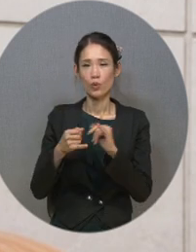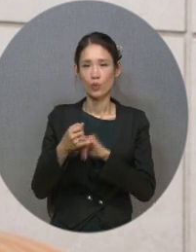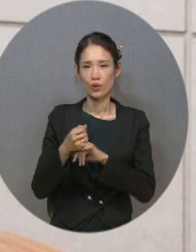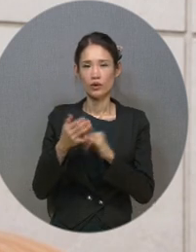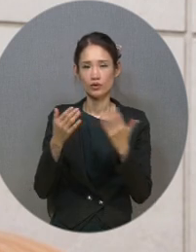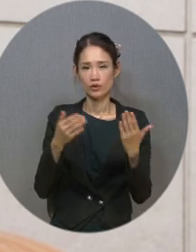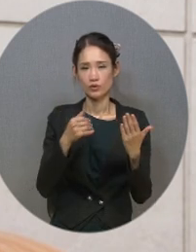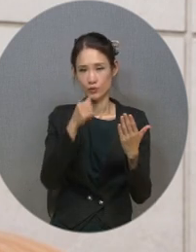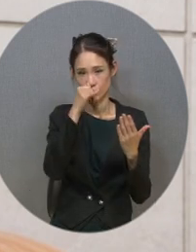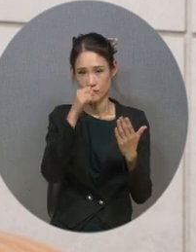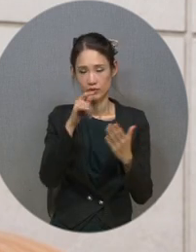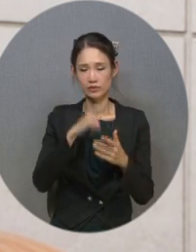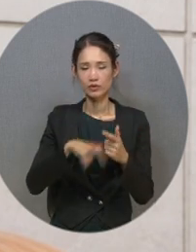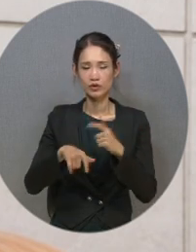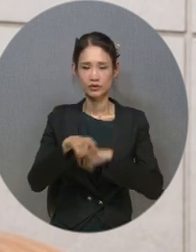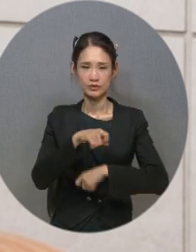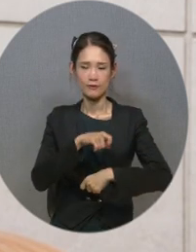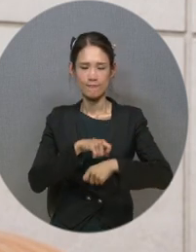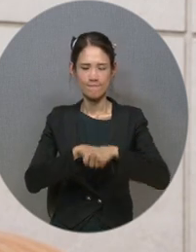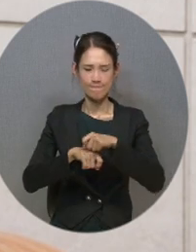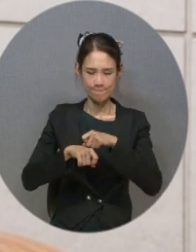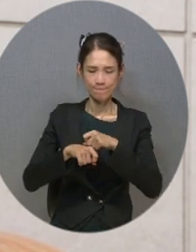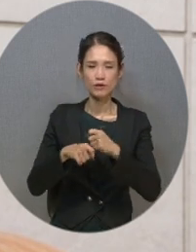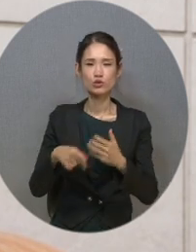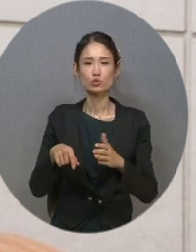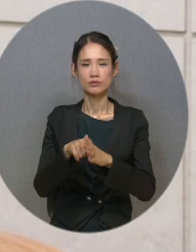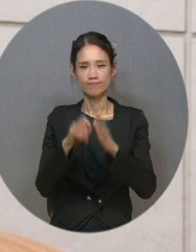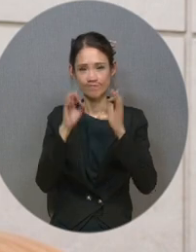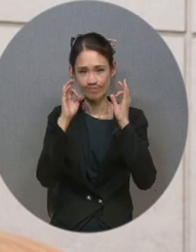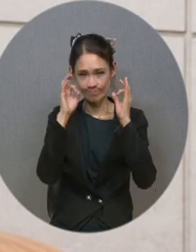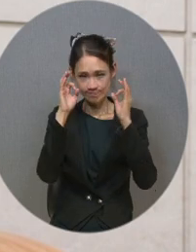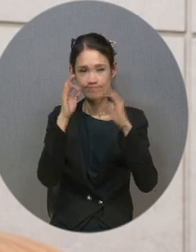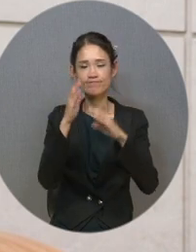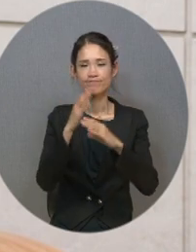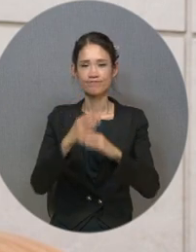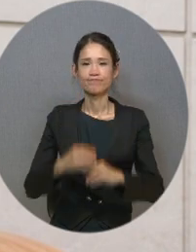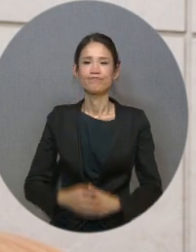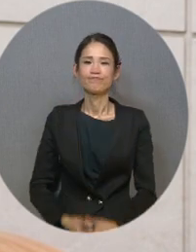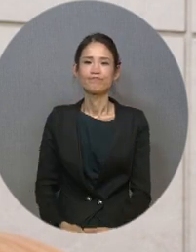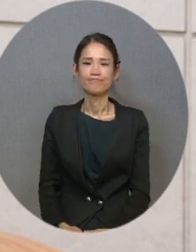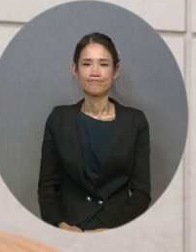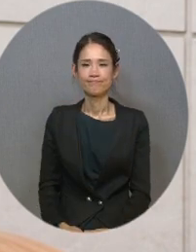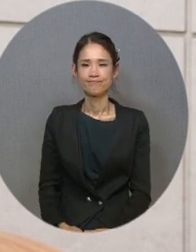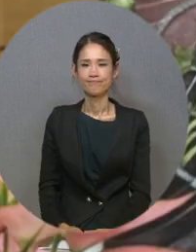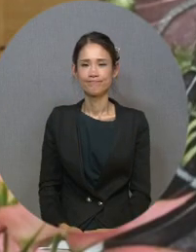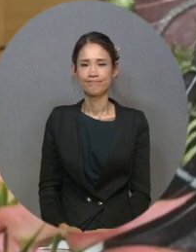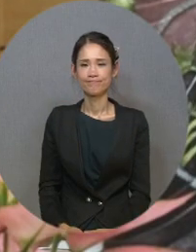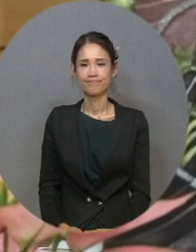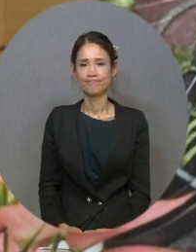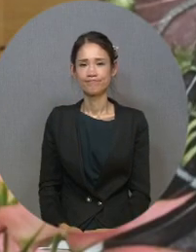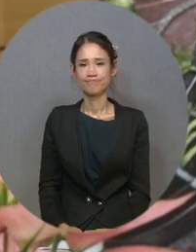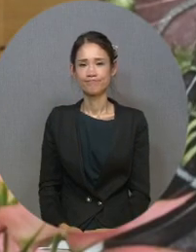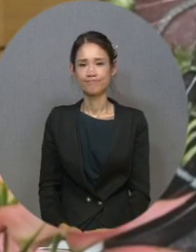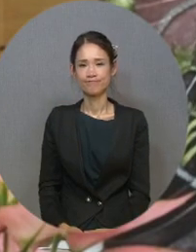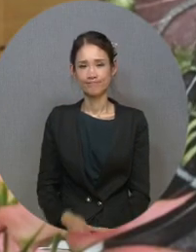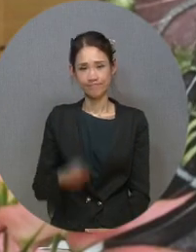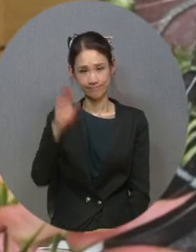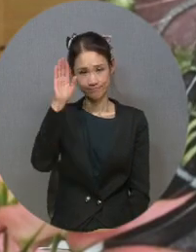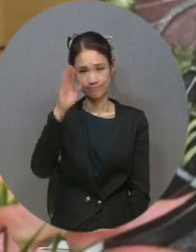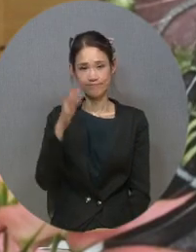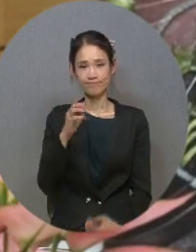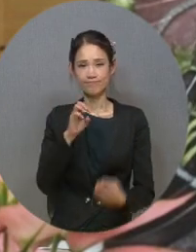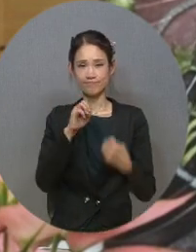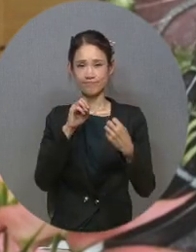이 공약도 내세웠고 적극적으로 그걸 위해서 지금 노력하고 있다는 말씀을 드리겠습니다. 네. 더 많은 또